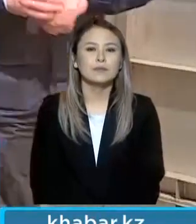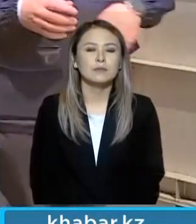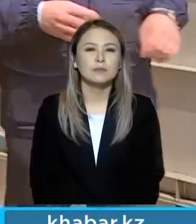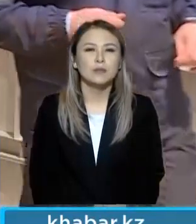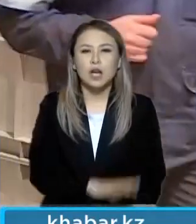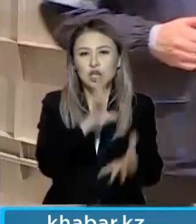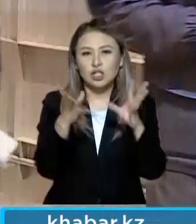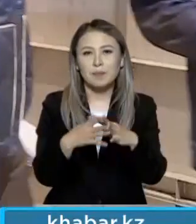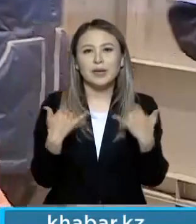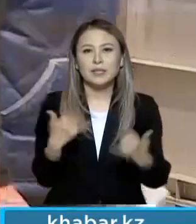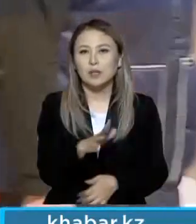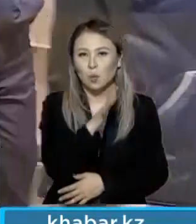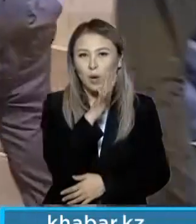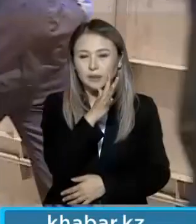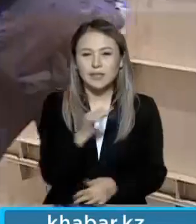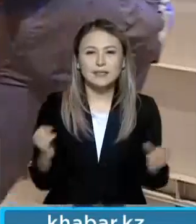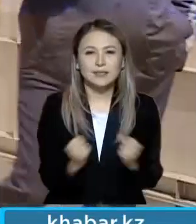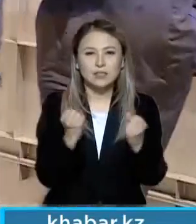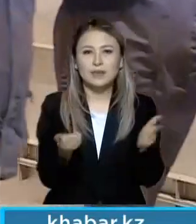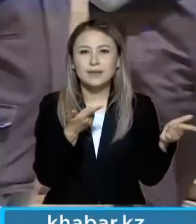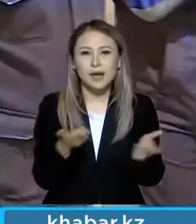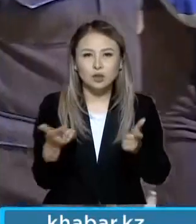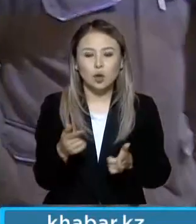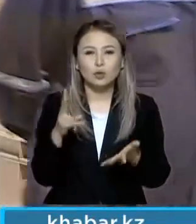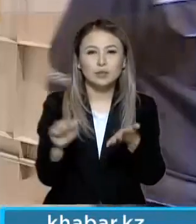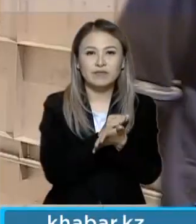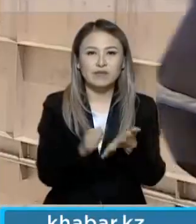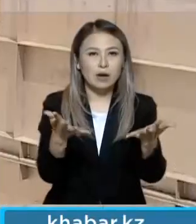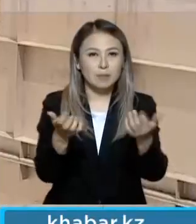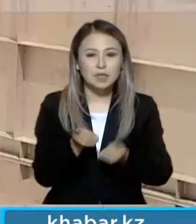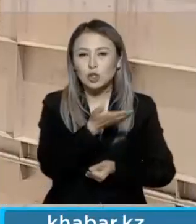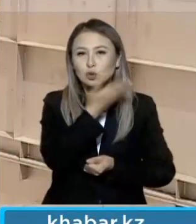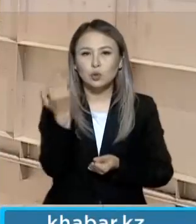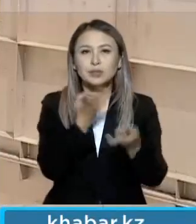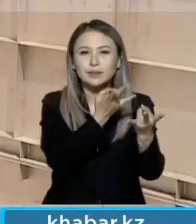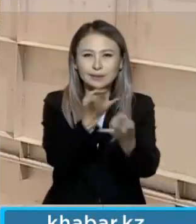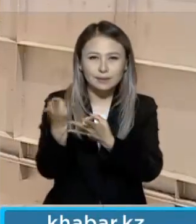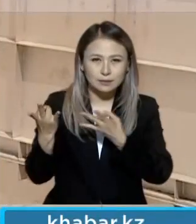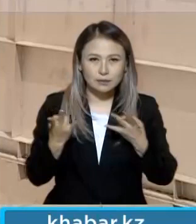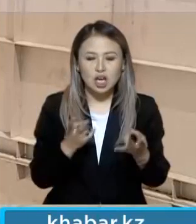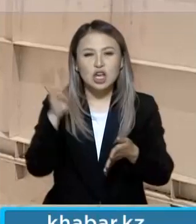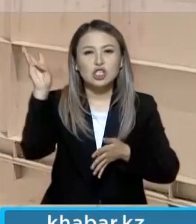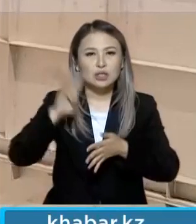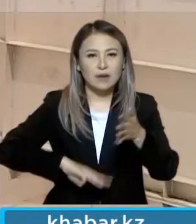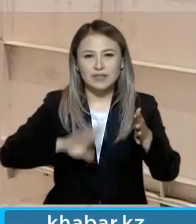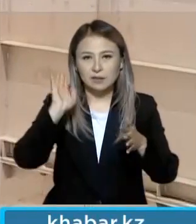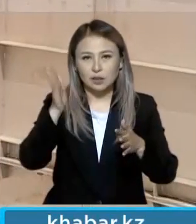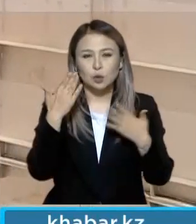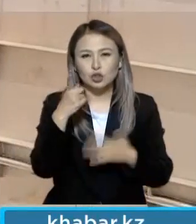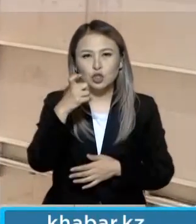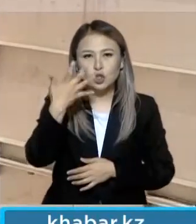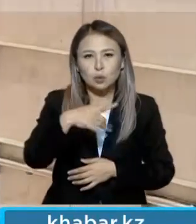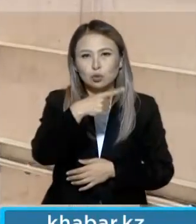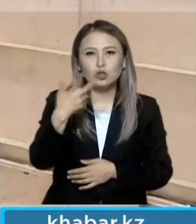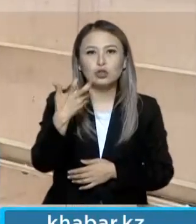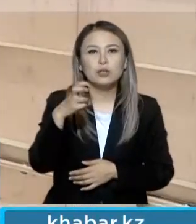Жалпы қазіргі уақытта қысқа дайындық төлқұжатын алмаған үшін тиісті штраф салынады, ол 150 және